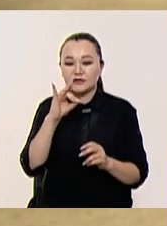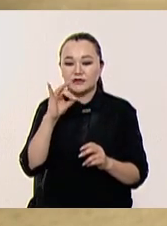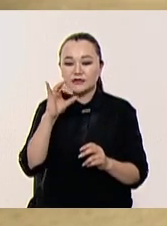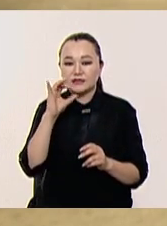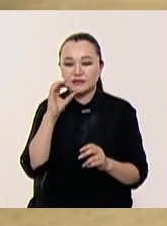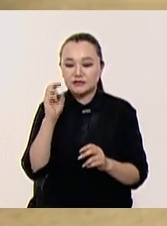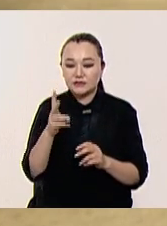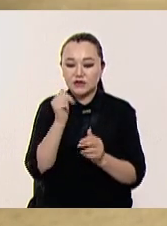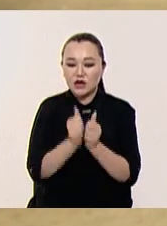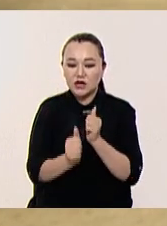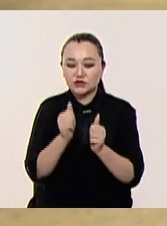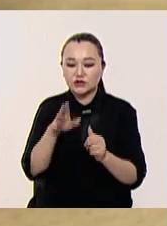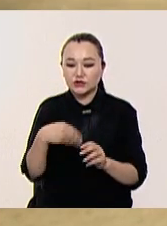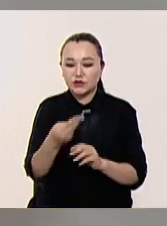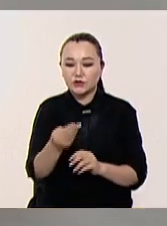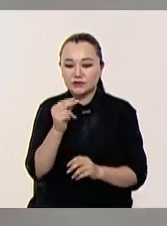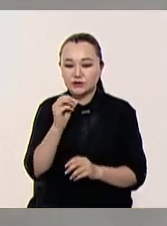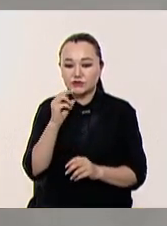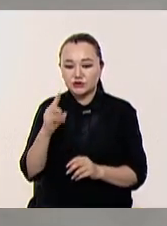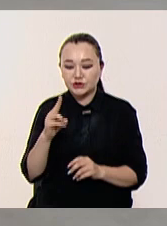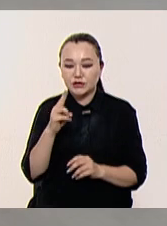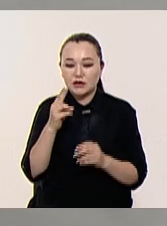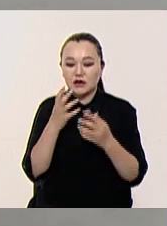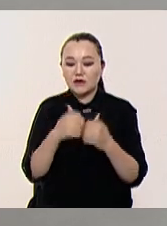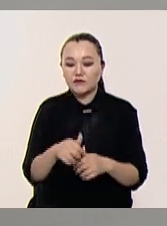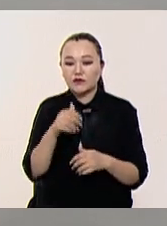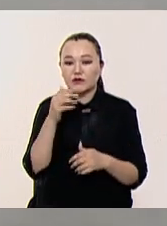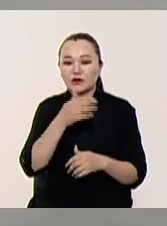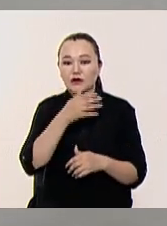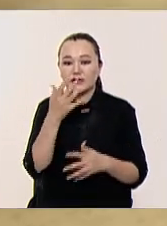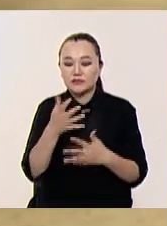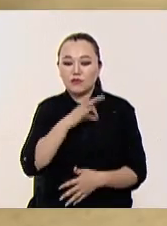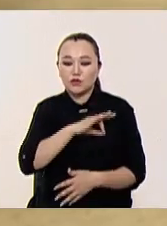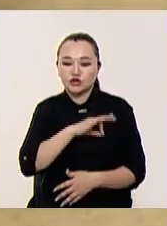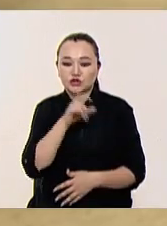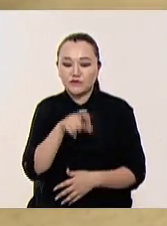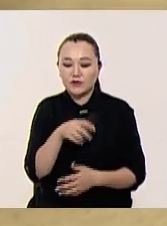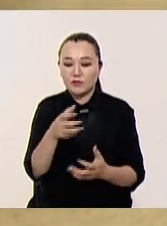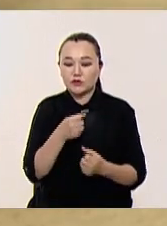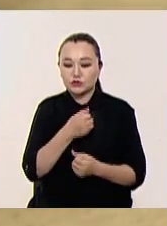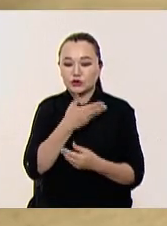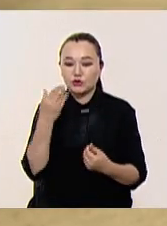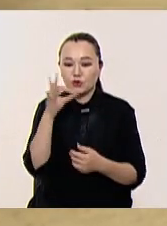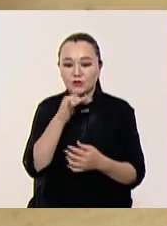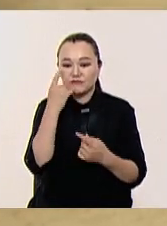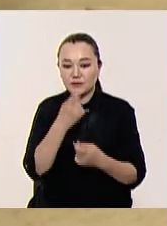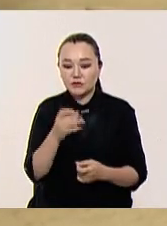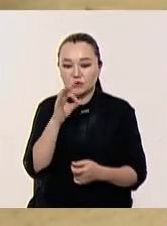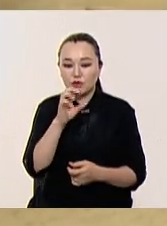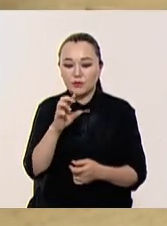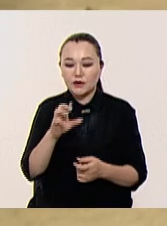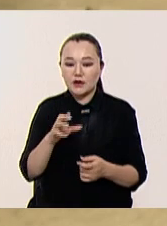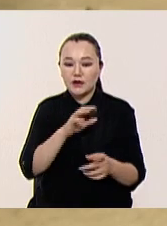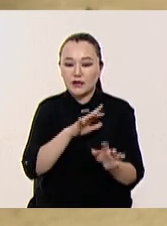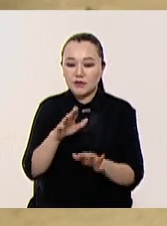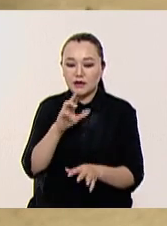за каждую операцию выдается чек. На автономных нет. Если пользователь не получил информацию об операции